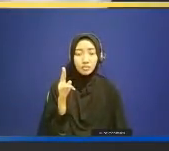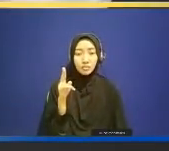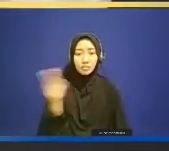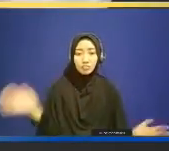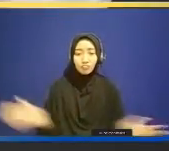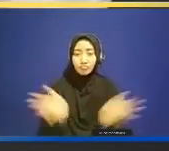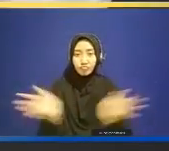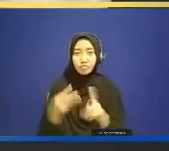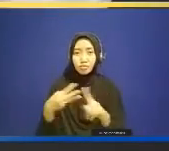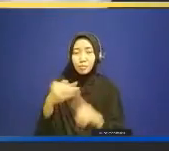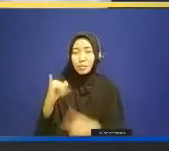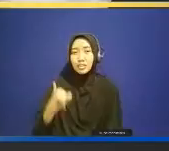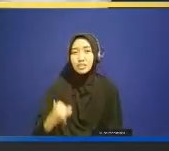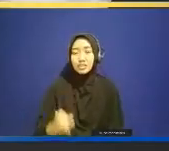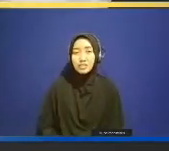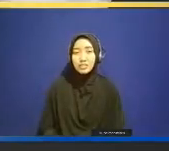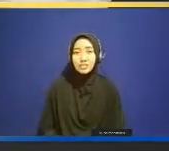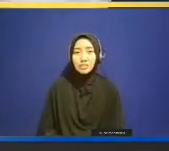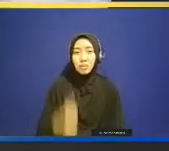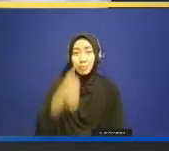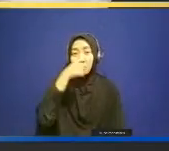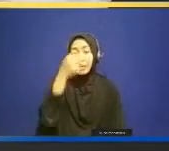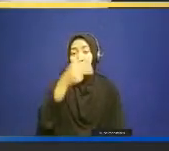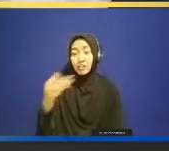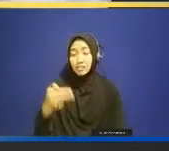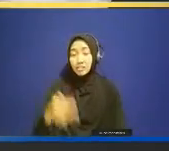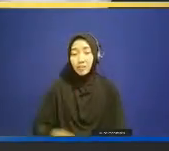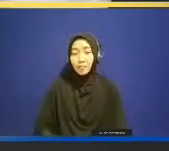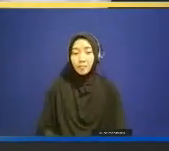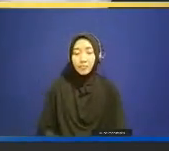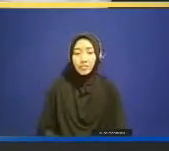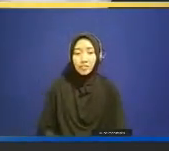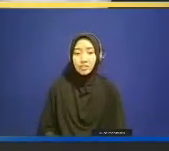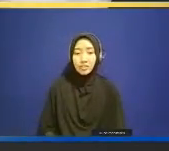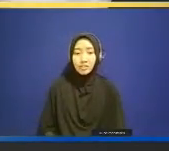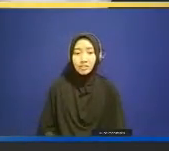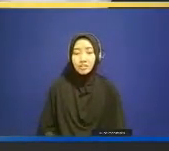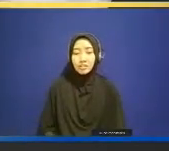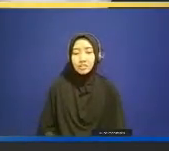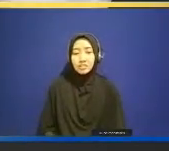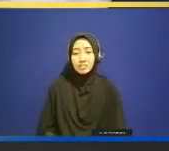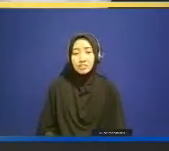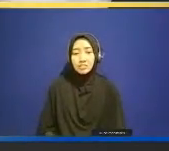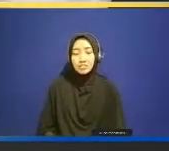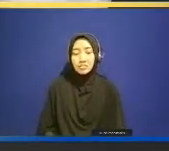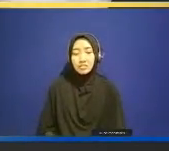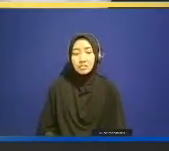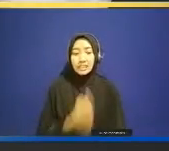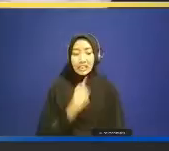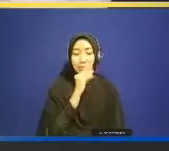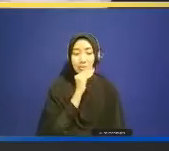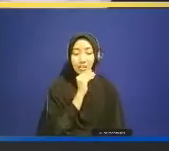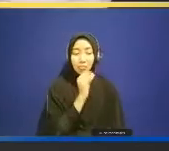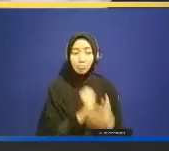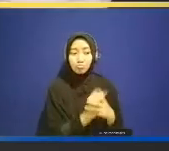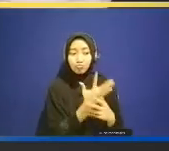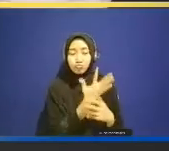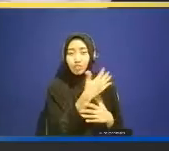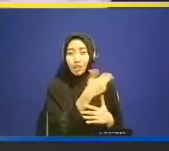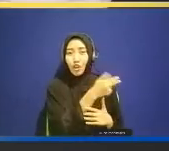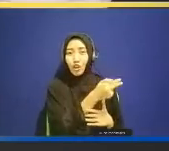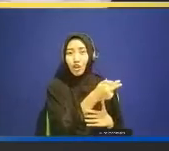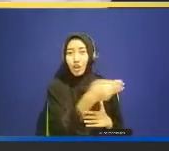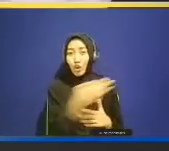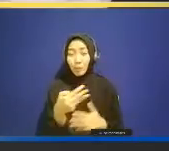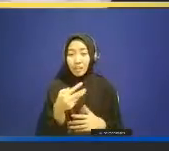B ini ini kan rasanya tidak afdol kalo kita bicara pertemuan ekonomi